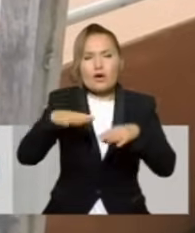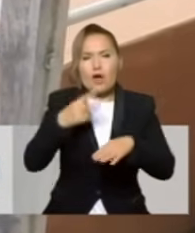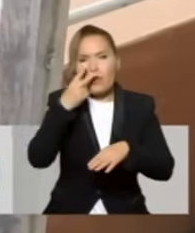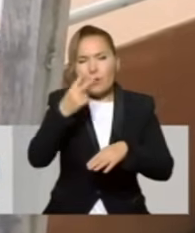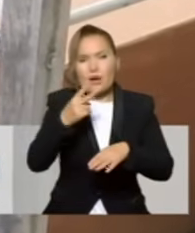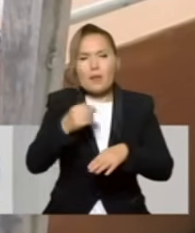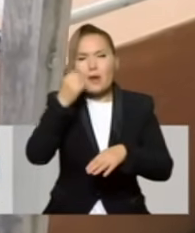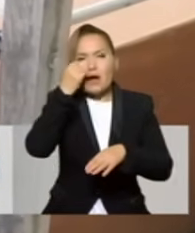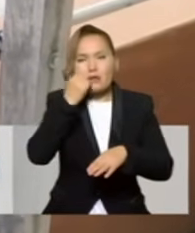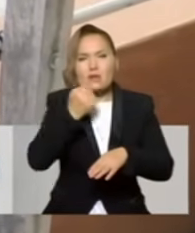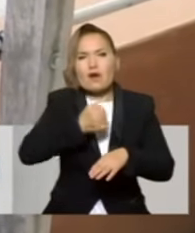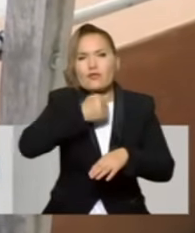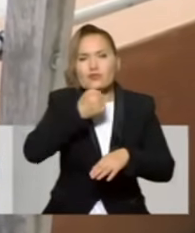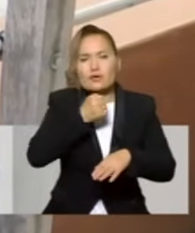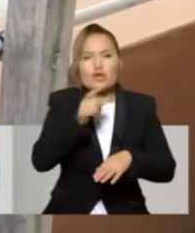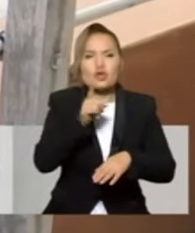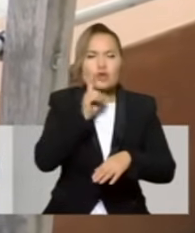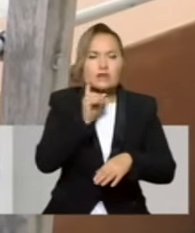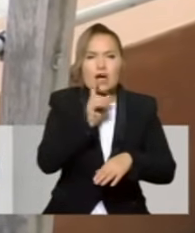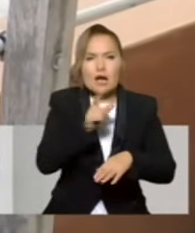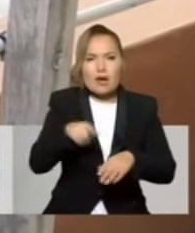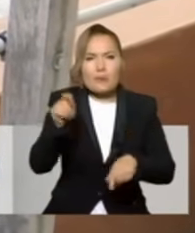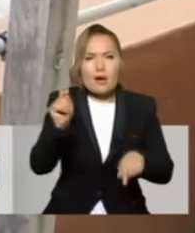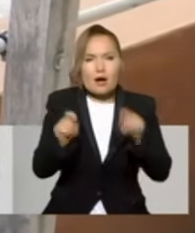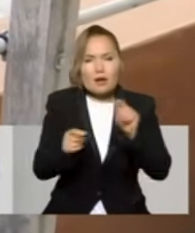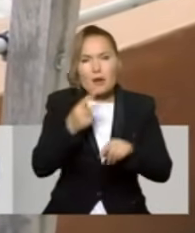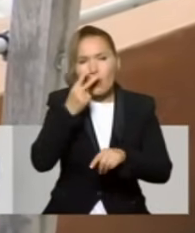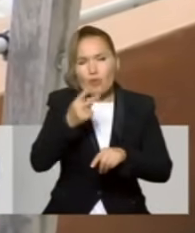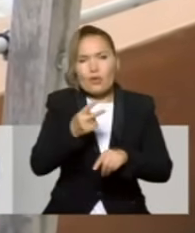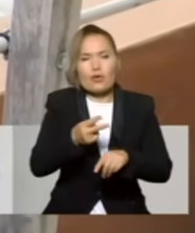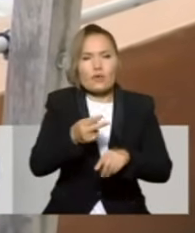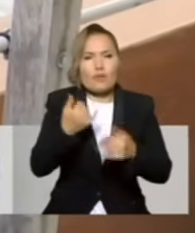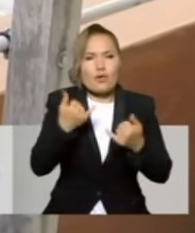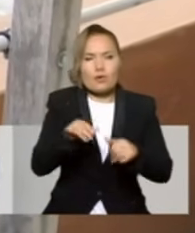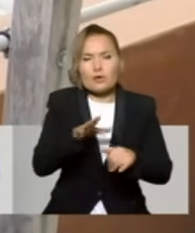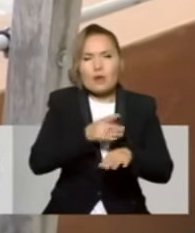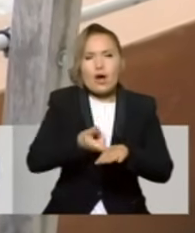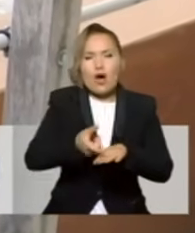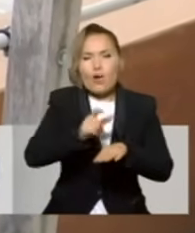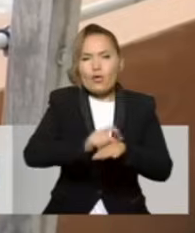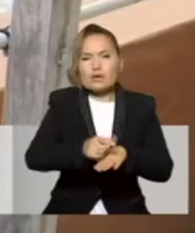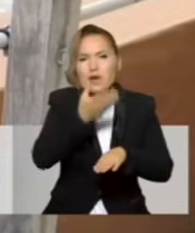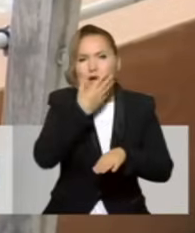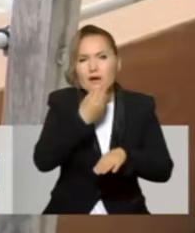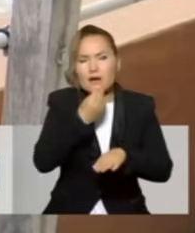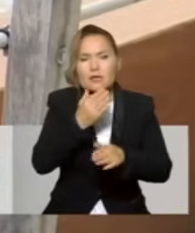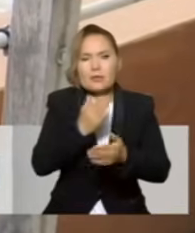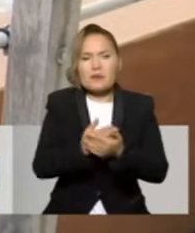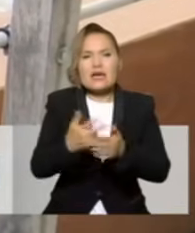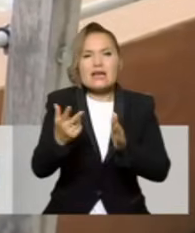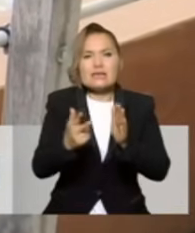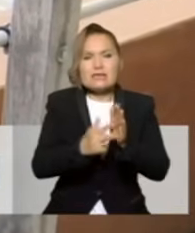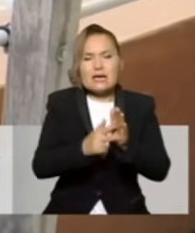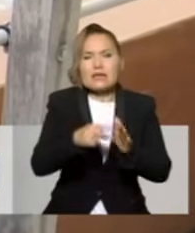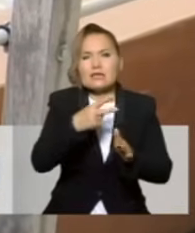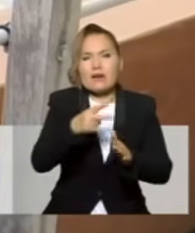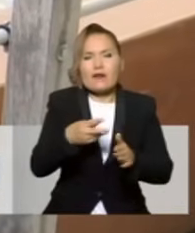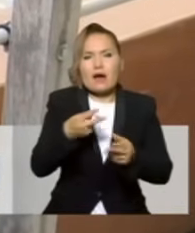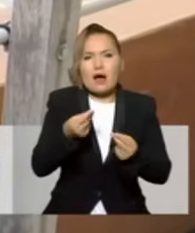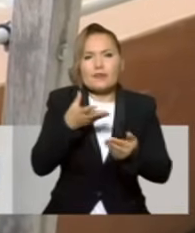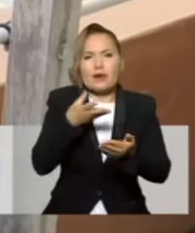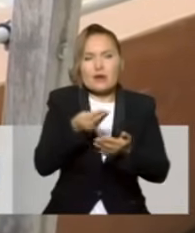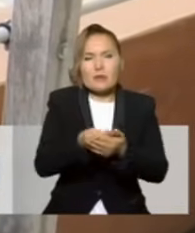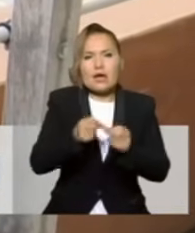баладан еңкеген қартқа дейін көркем туындыға тамсанып жүр. Сұлулықты 8 евро төлеп жоғарыдан, яғни қалалық әкімдіктің